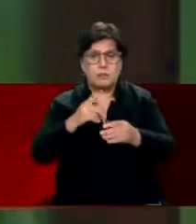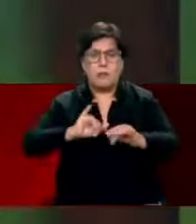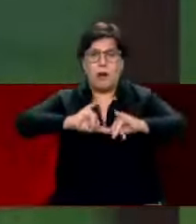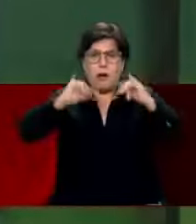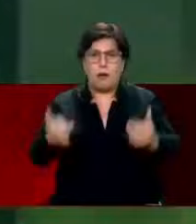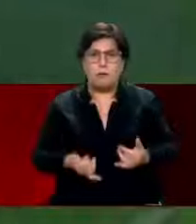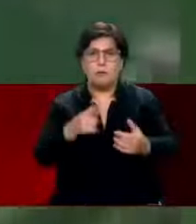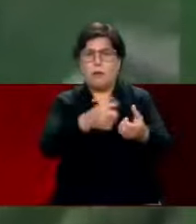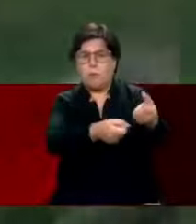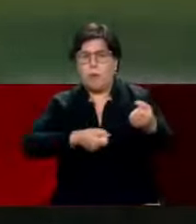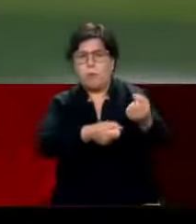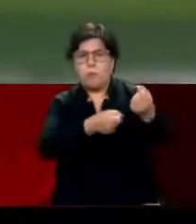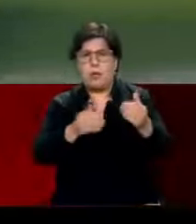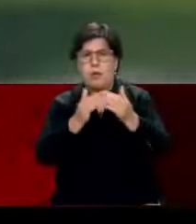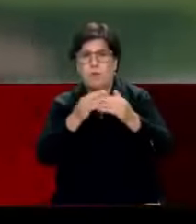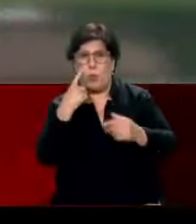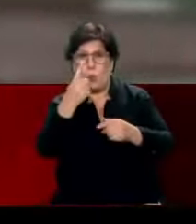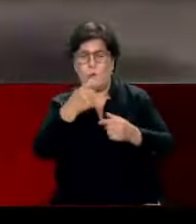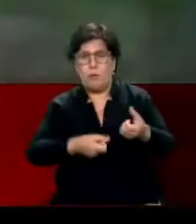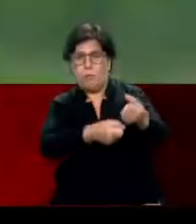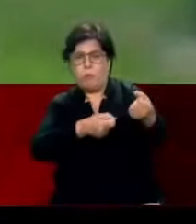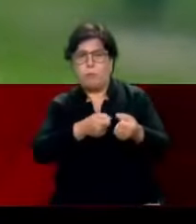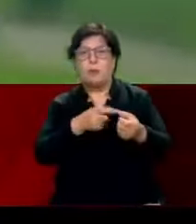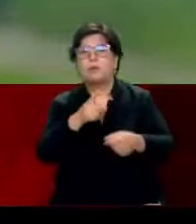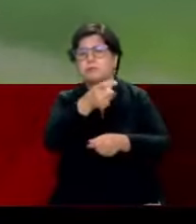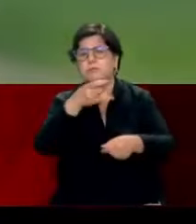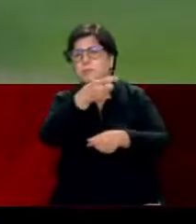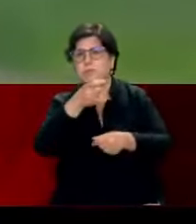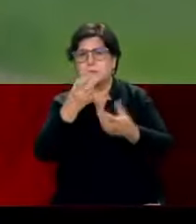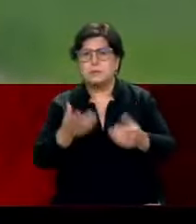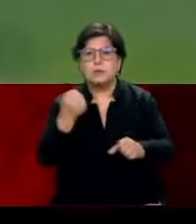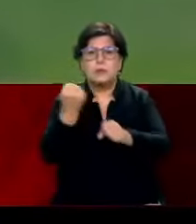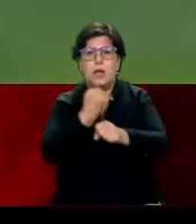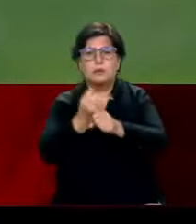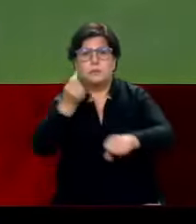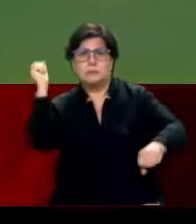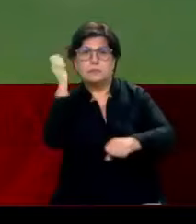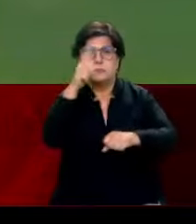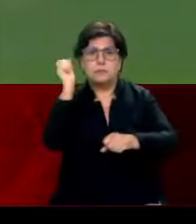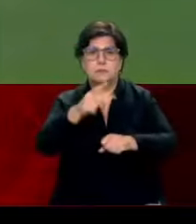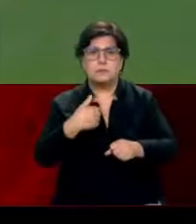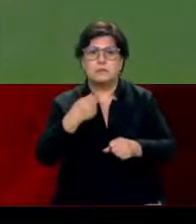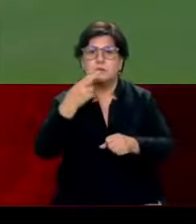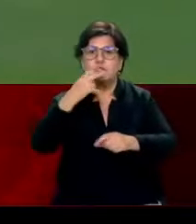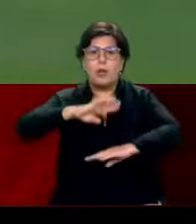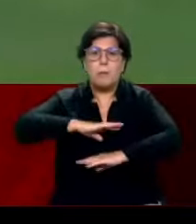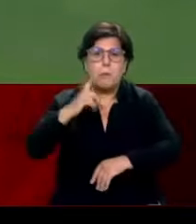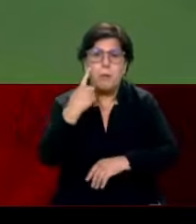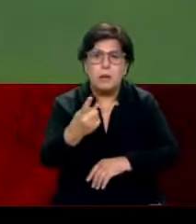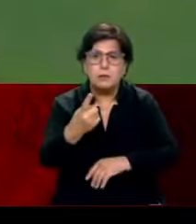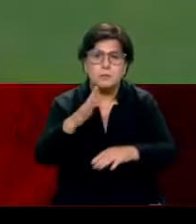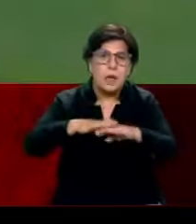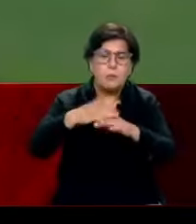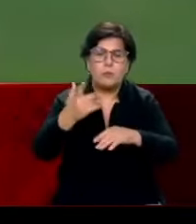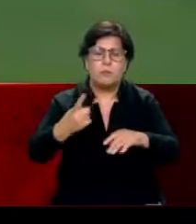Pompalı tüfeklerle eve ateş açtılar. Camın kırılma sesiyle uyandım. Camın çocukları taş atıyordu camıma. Cama çıktım, bağırdım ne yapıyorsunuz diye. Bu